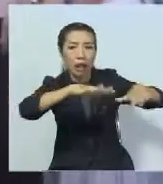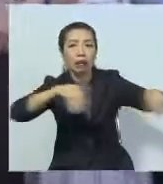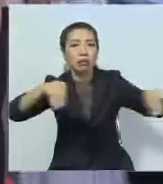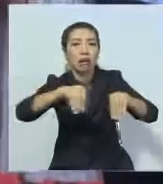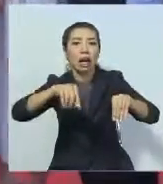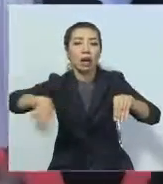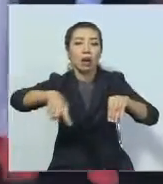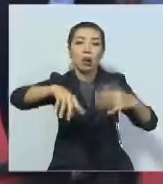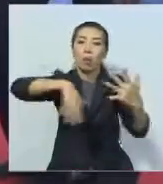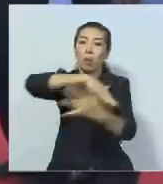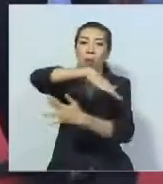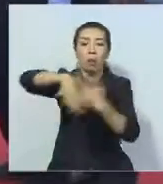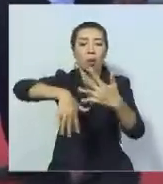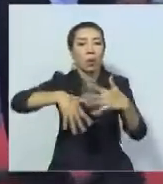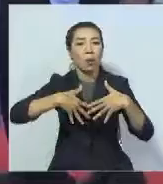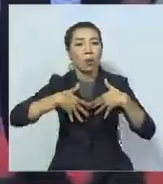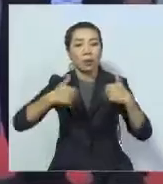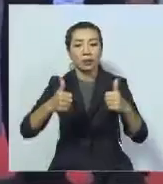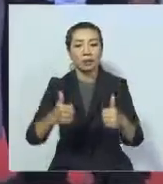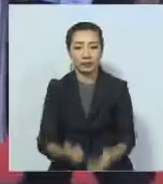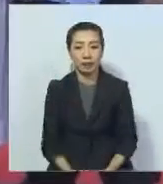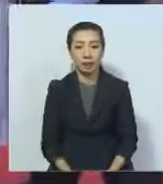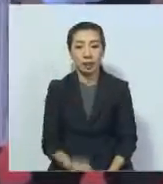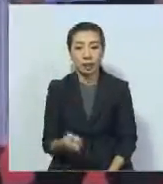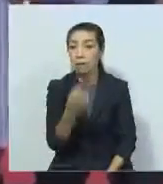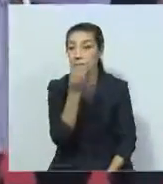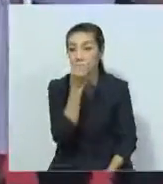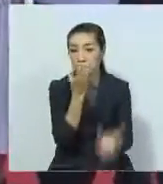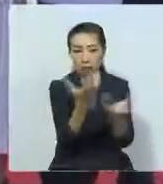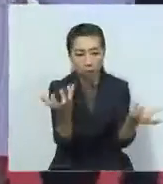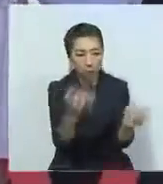าวเลยแหละบรรยากาศจะได้บรรยากาศมากนะครับแถวนั้นนี่อาหารอร่อยเยอะด้วยนะครับ